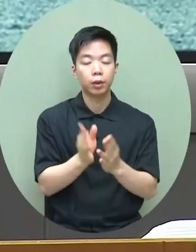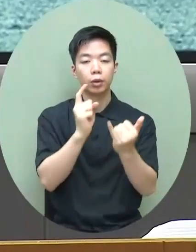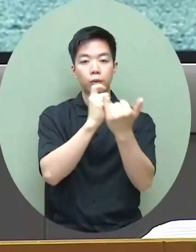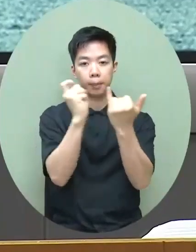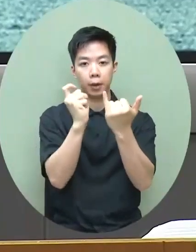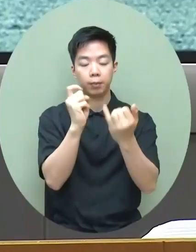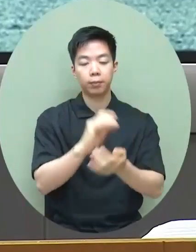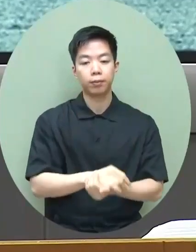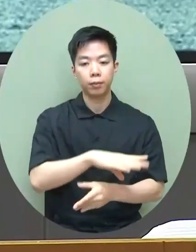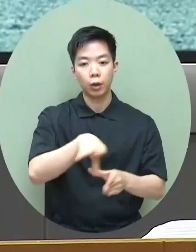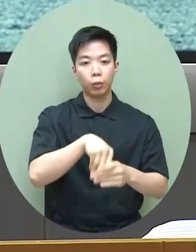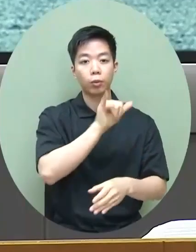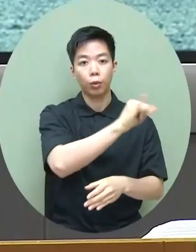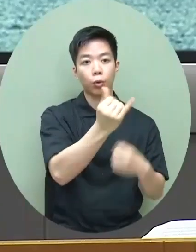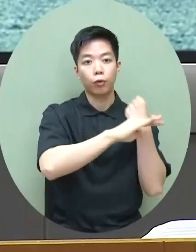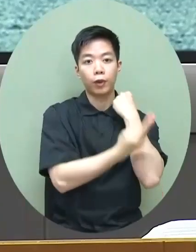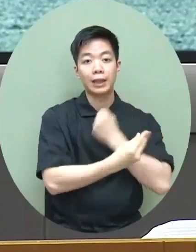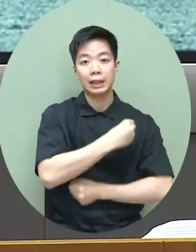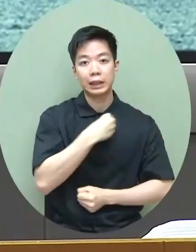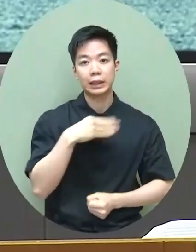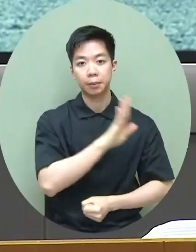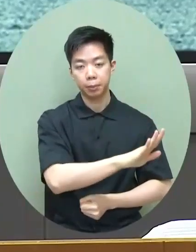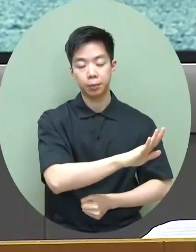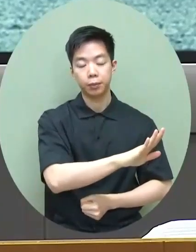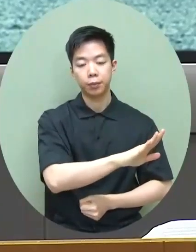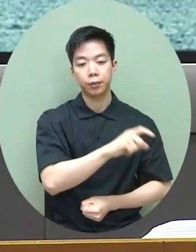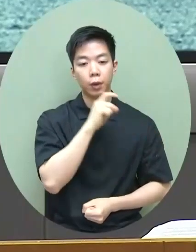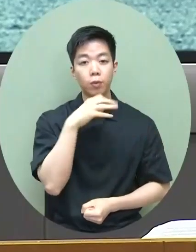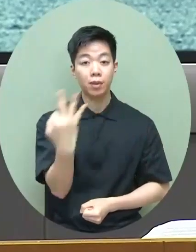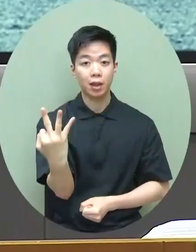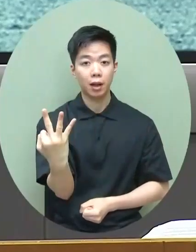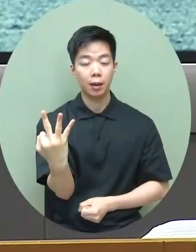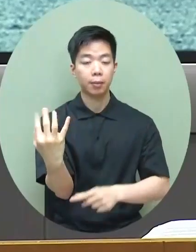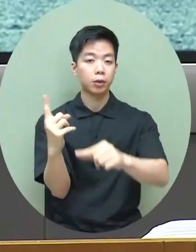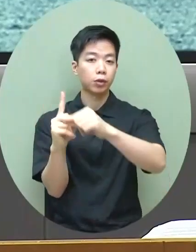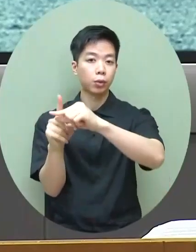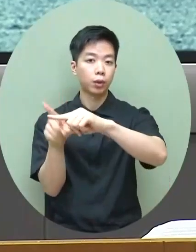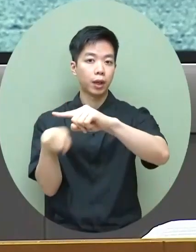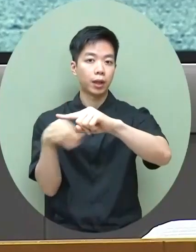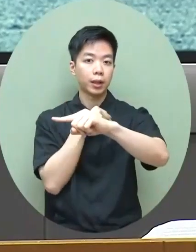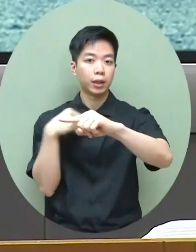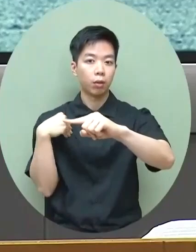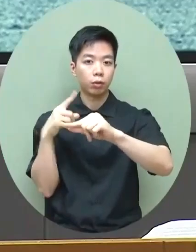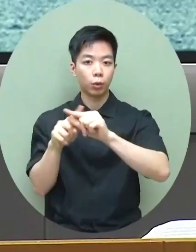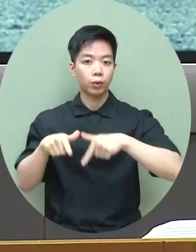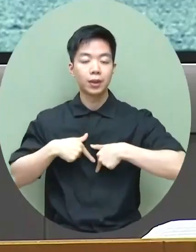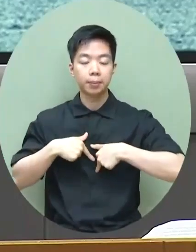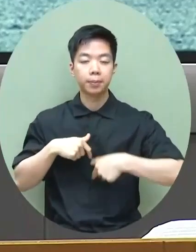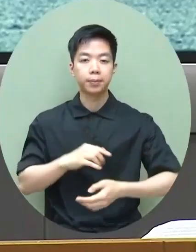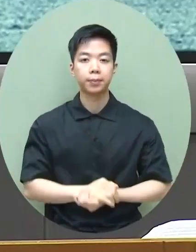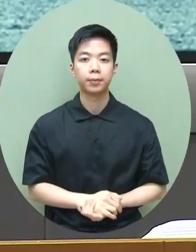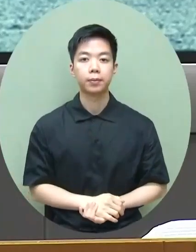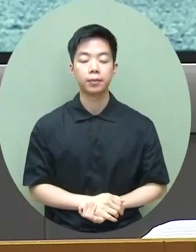情報的個案，有3宗係喺中大嗰、那個醫學中心檢測嘅陽性個案啦，咁加埋咗就係